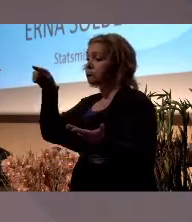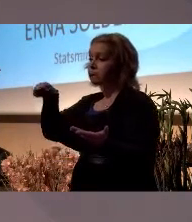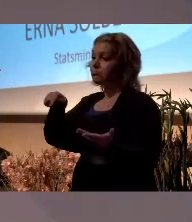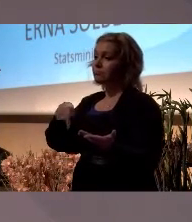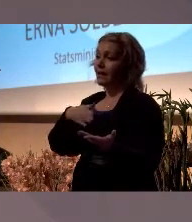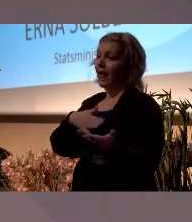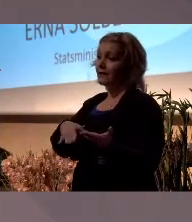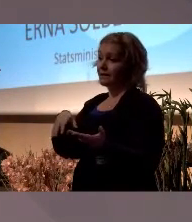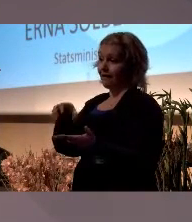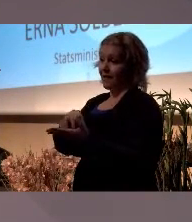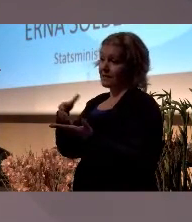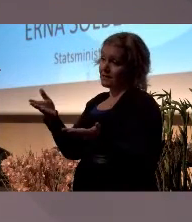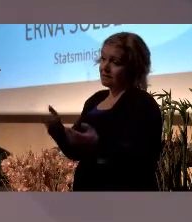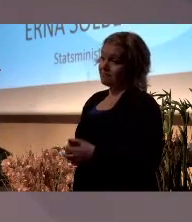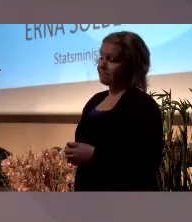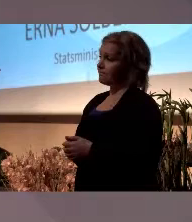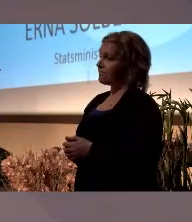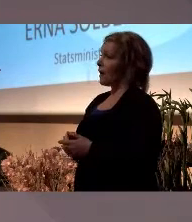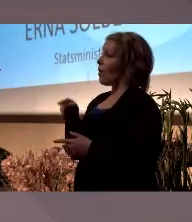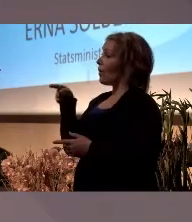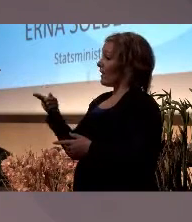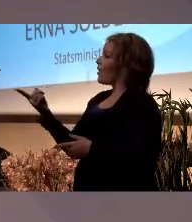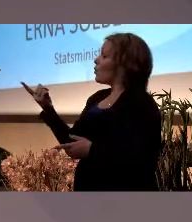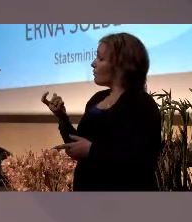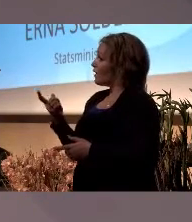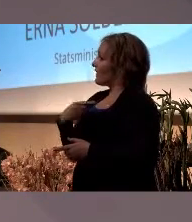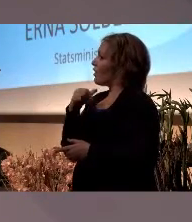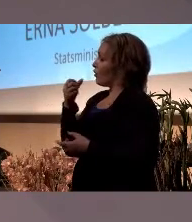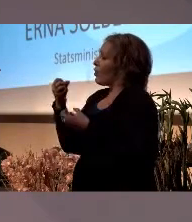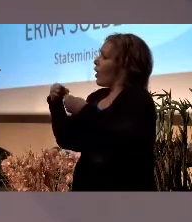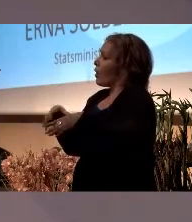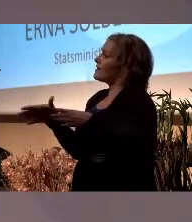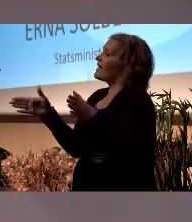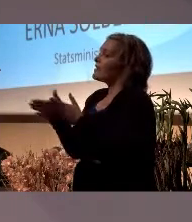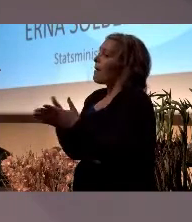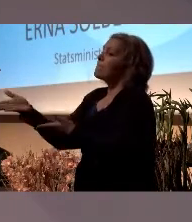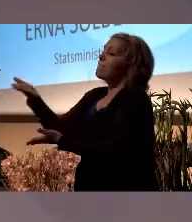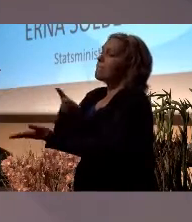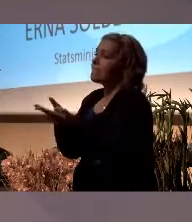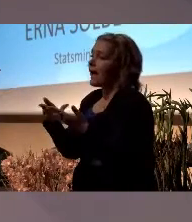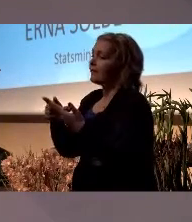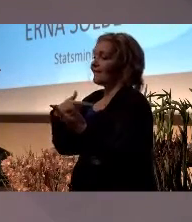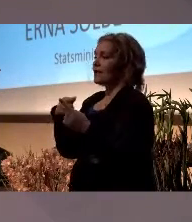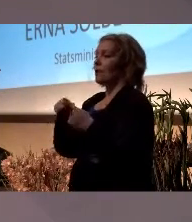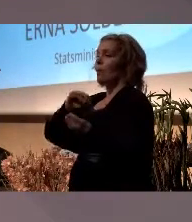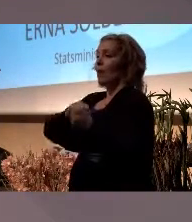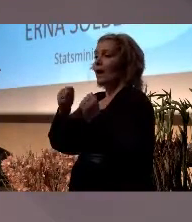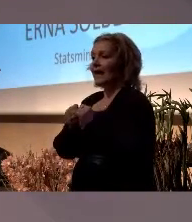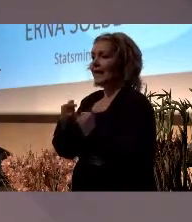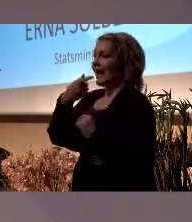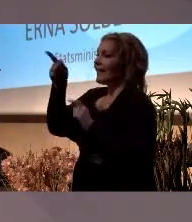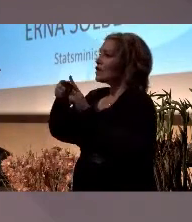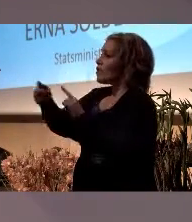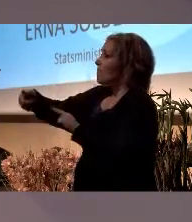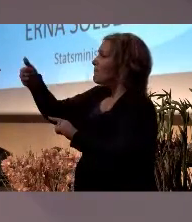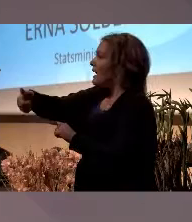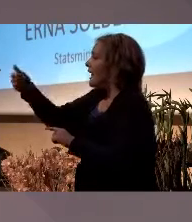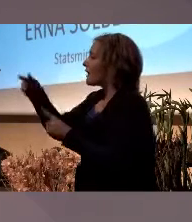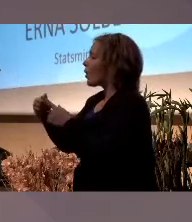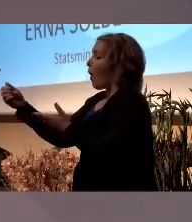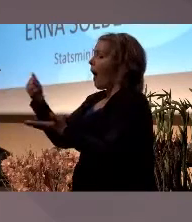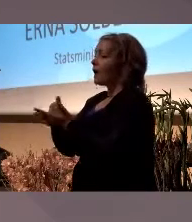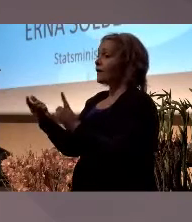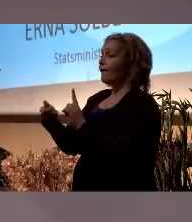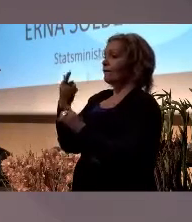i helsevesenet. Dette er utfordringer som vi må løse sammen. Vi som politikere, dere som ledere, de